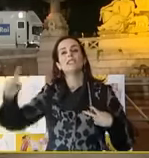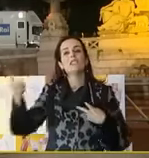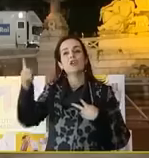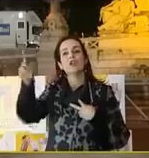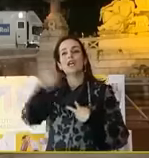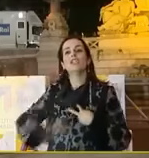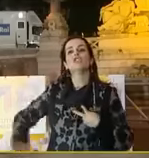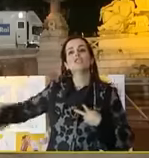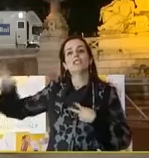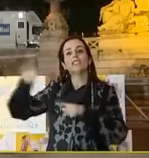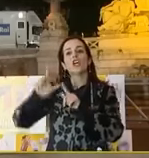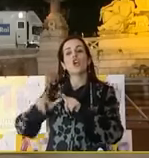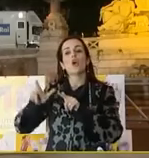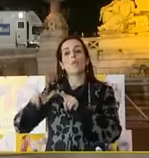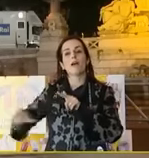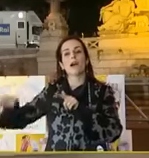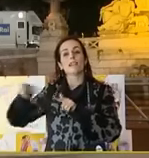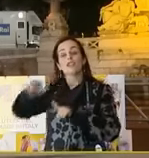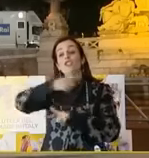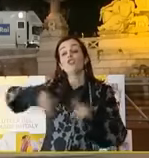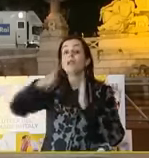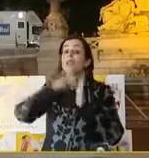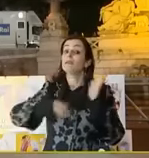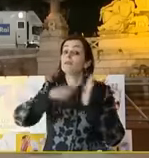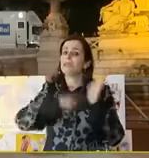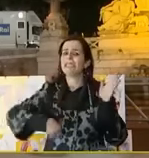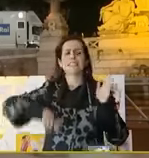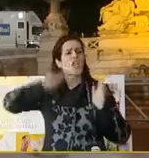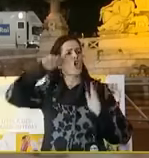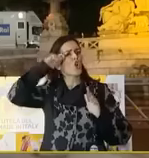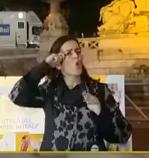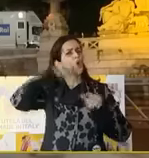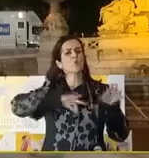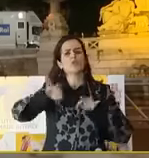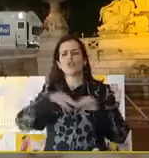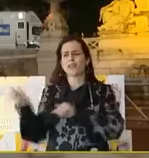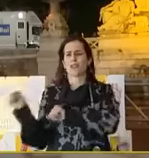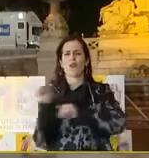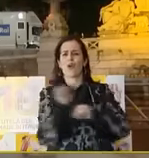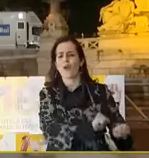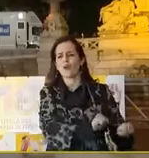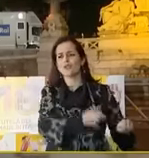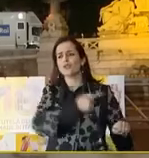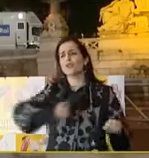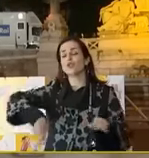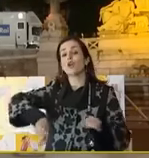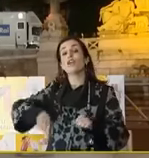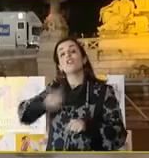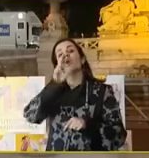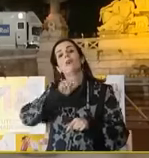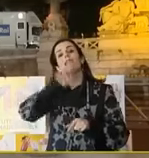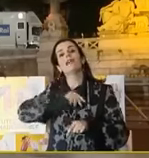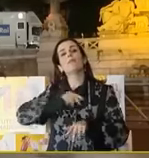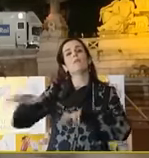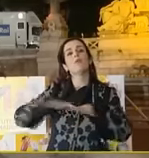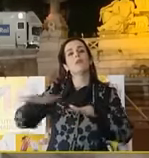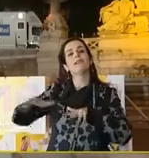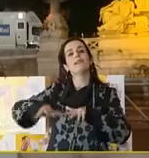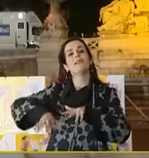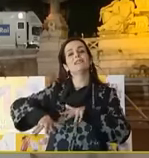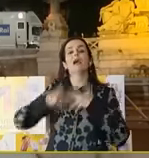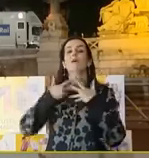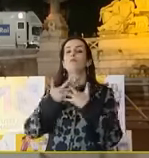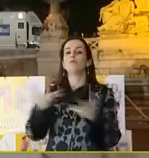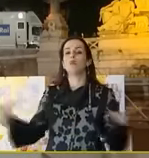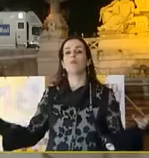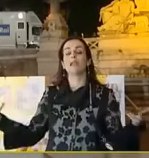italiani. In questi mesi siamo stati gli unici a parlare di anticorruzione, di parlare di mobilità pubblica, di mobilità elettrica, di piccole e